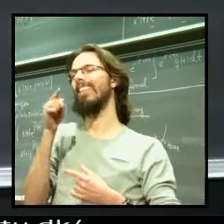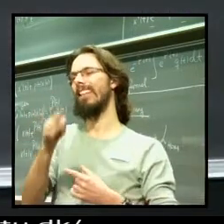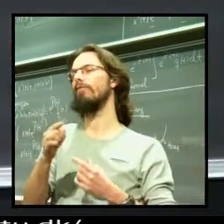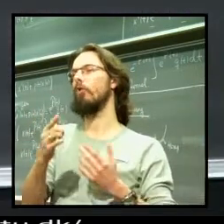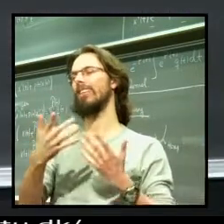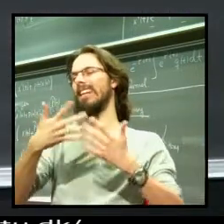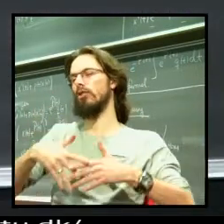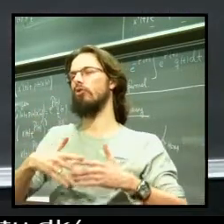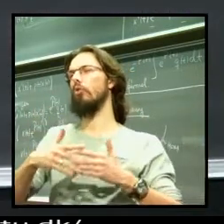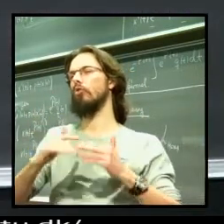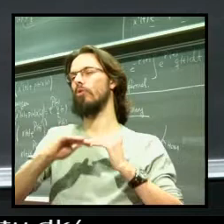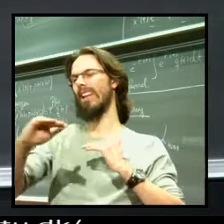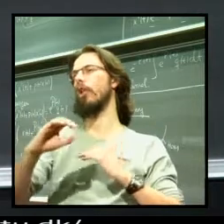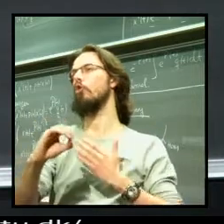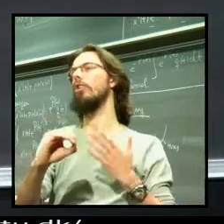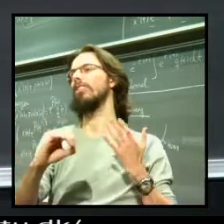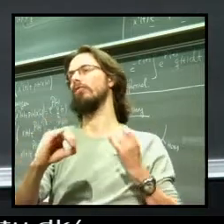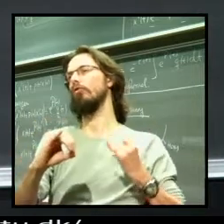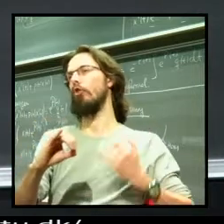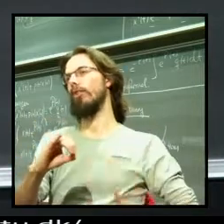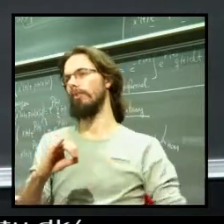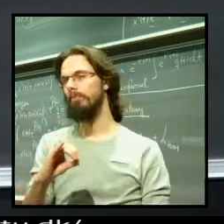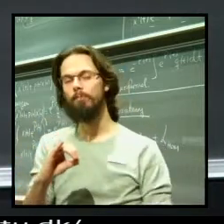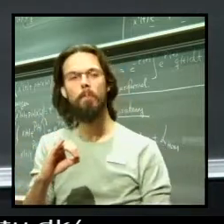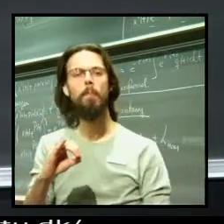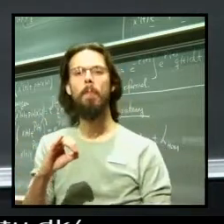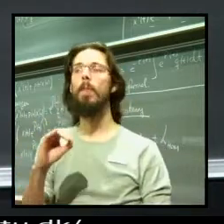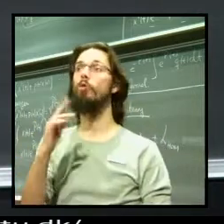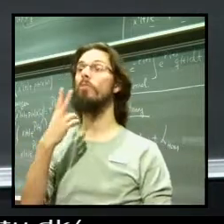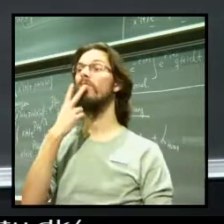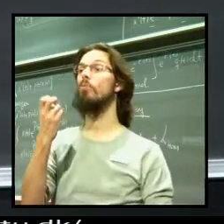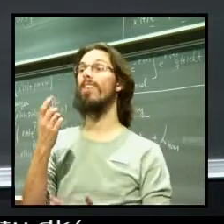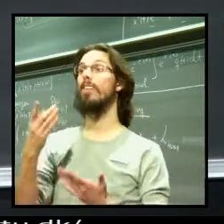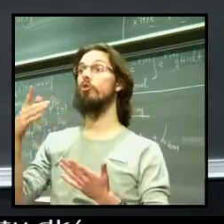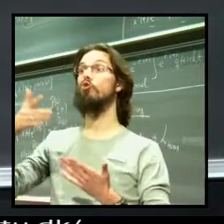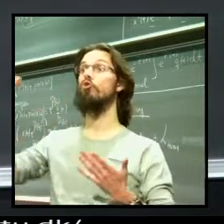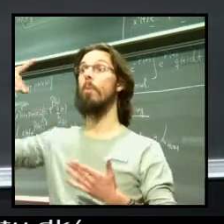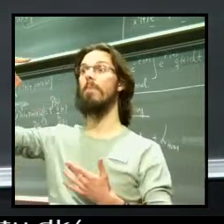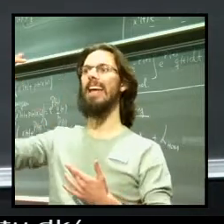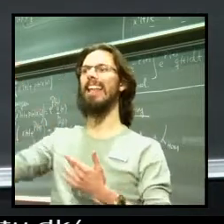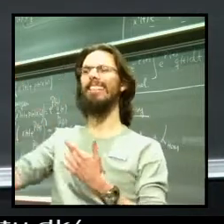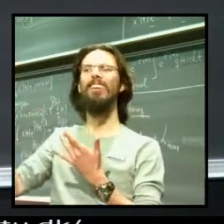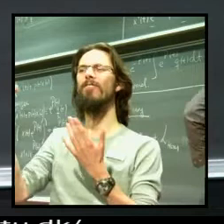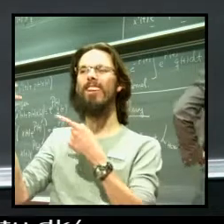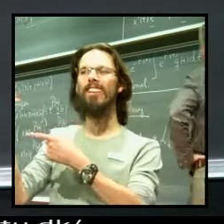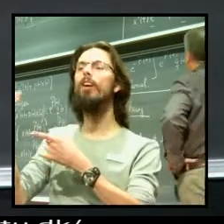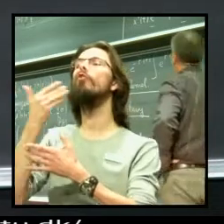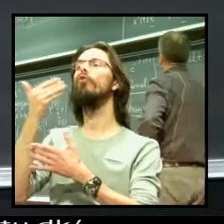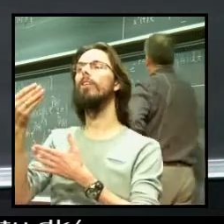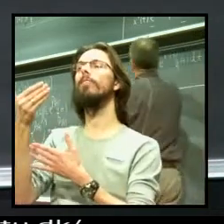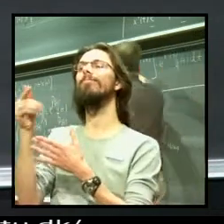Ikke? Godt. Så lad os lige se en gang. Så skal vi prøve en gang at finde ud af, hvad e i store PRT er. Fordi den indgår